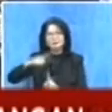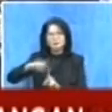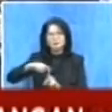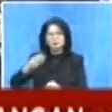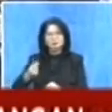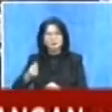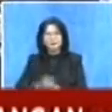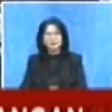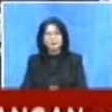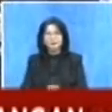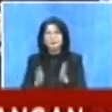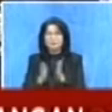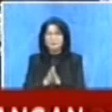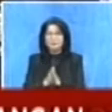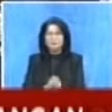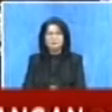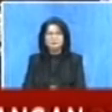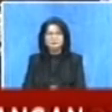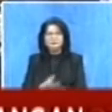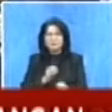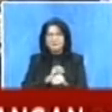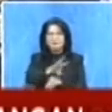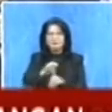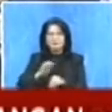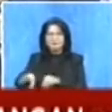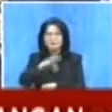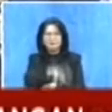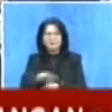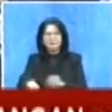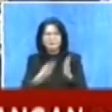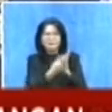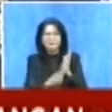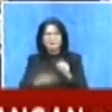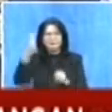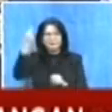Rp1.938,3 triliun serta transfer ke daerah dan dana desa sebesar